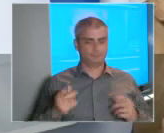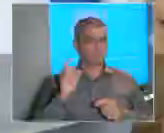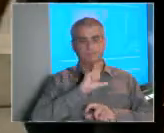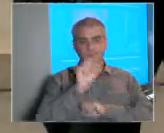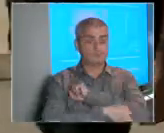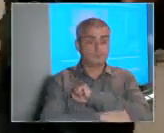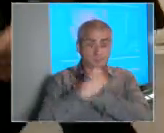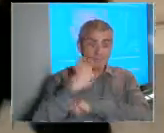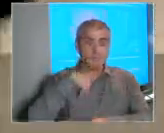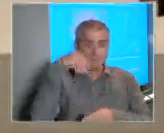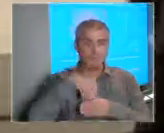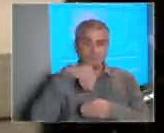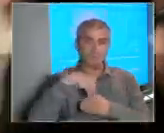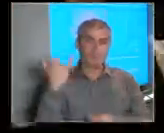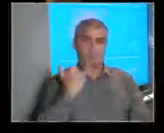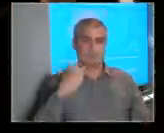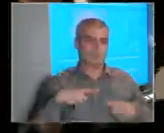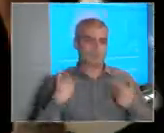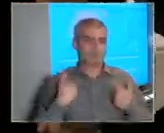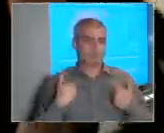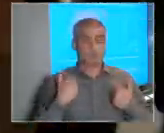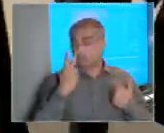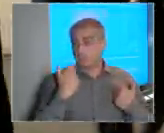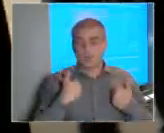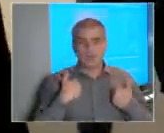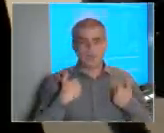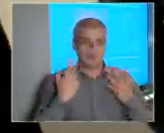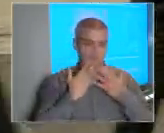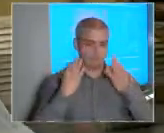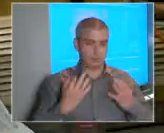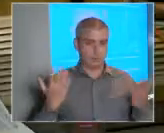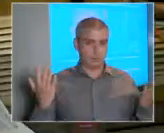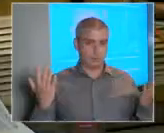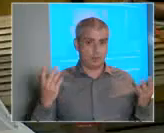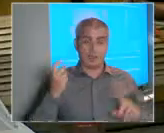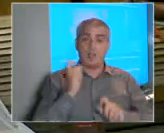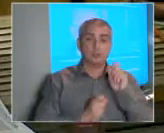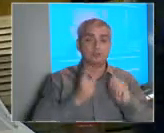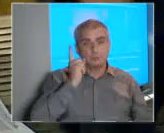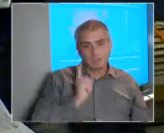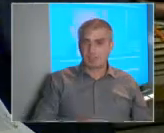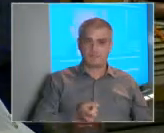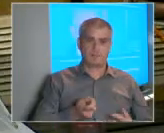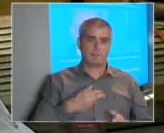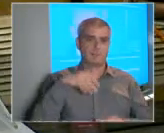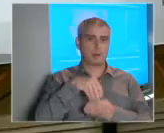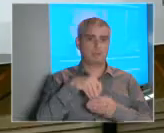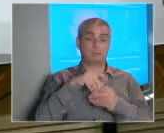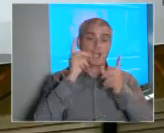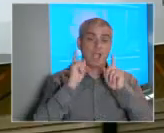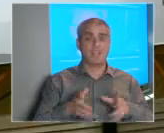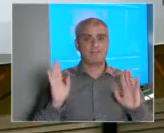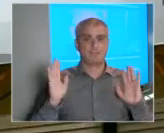סטודנטים, אני הצבעתי לכל דבר בחיי. זה נראה לי טריוויאלי. אנשים חייבים לצאת ולהצביע,